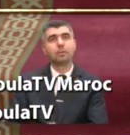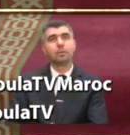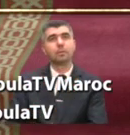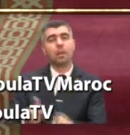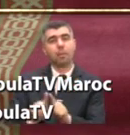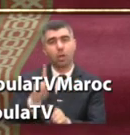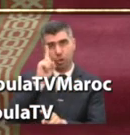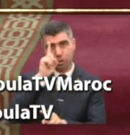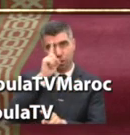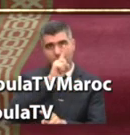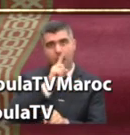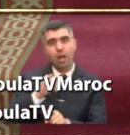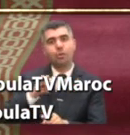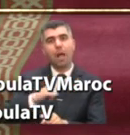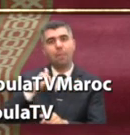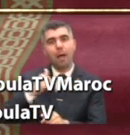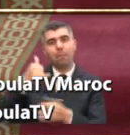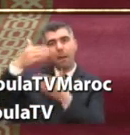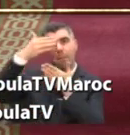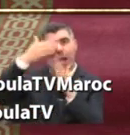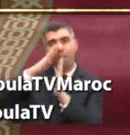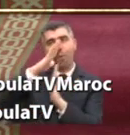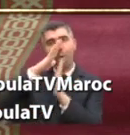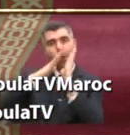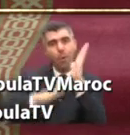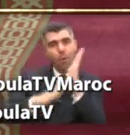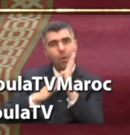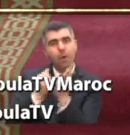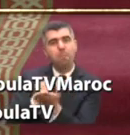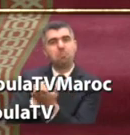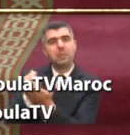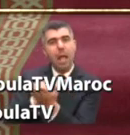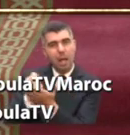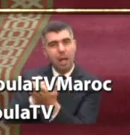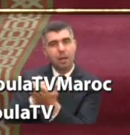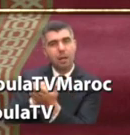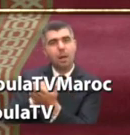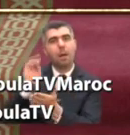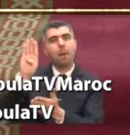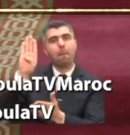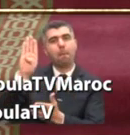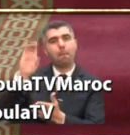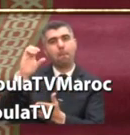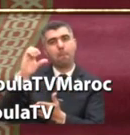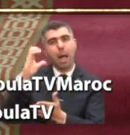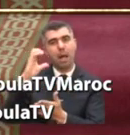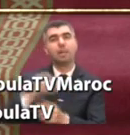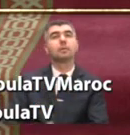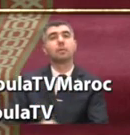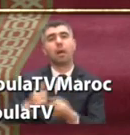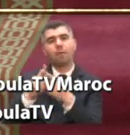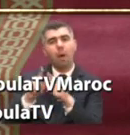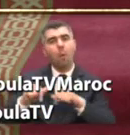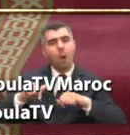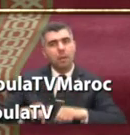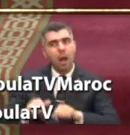تاريخي عند الشباب المغاربه اللي غيجتازوا البكالوريا. طبعا الوزارة قامت بجميع الترتيبات